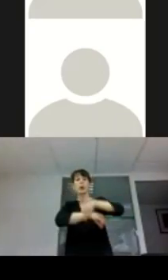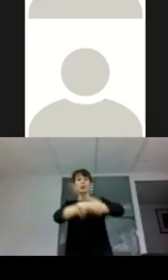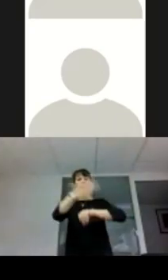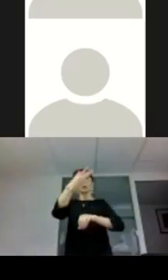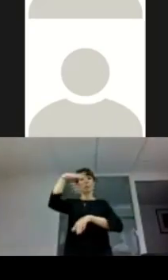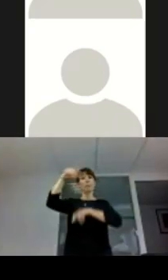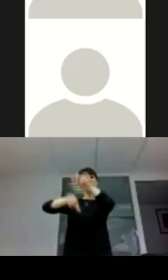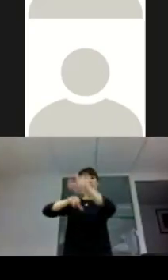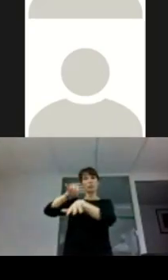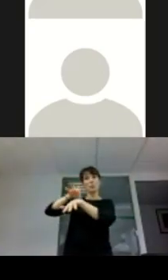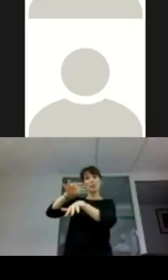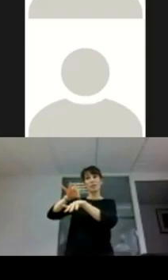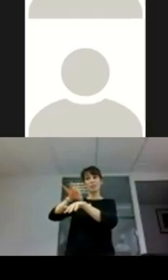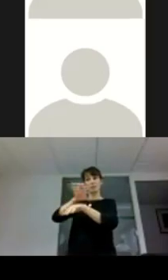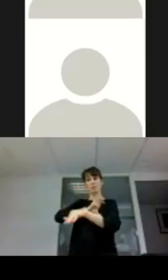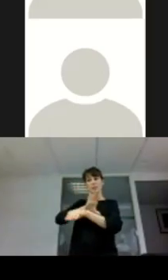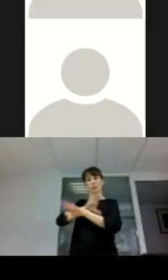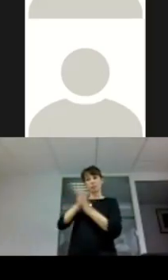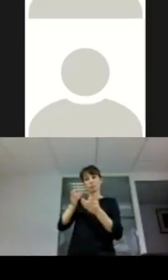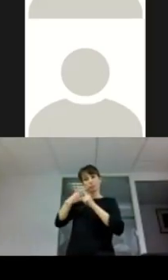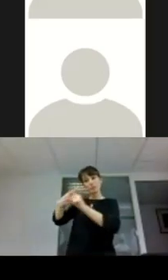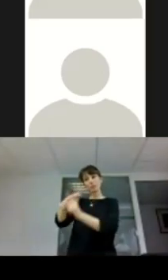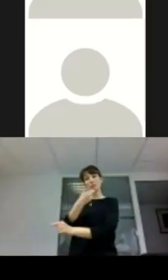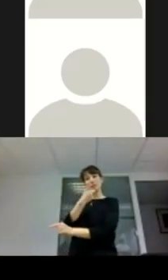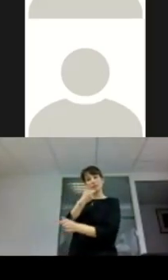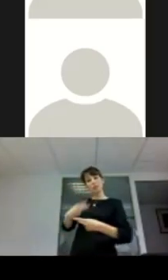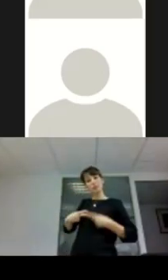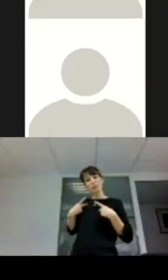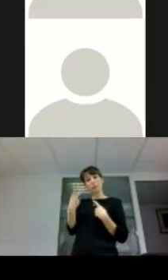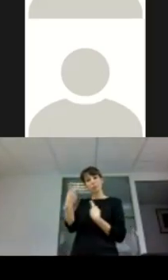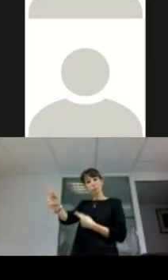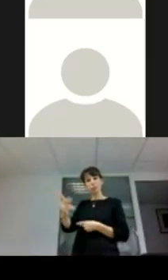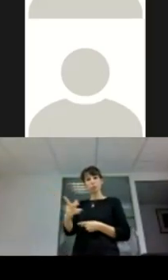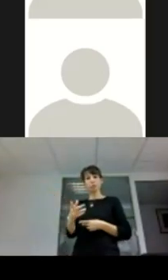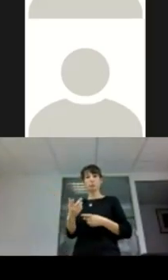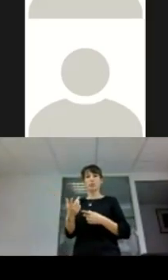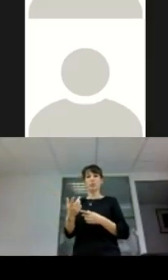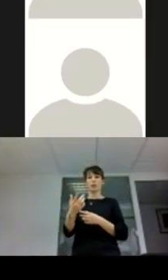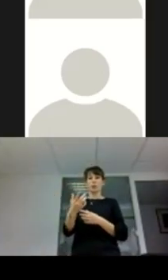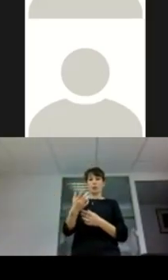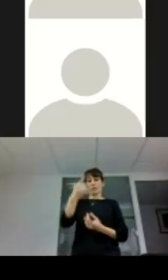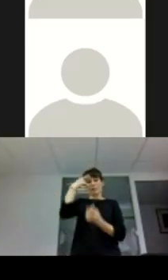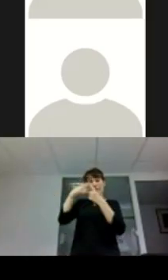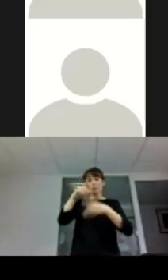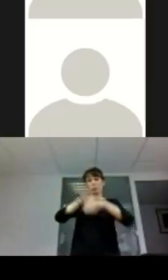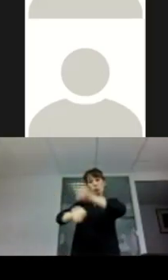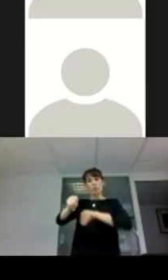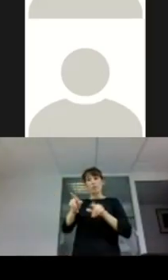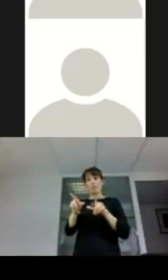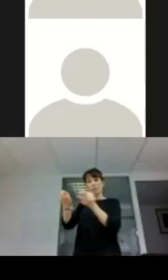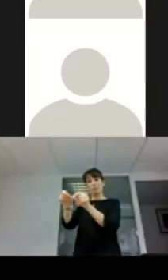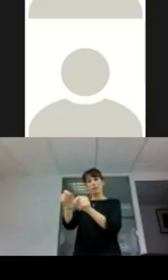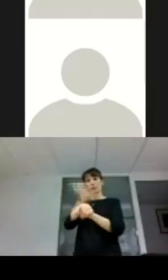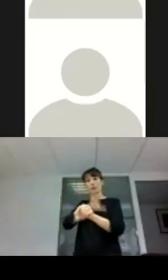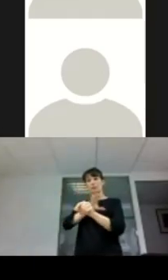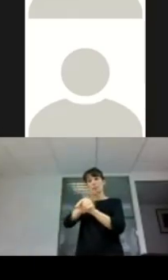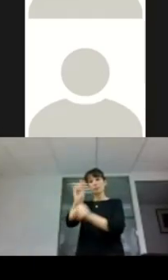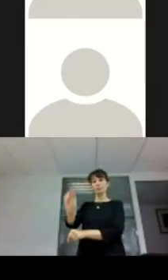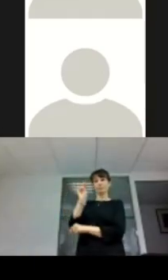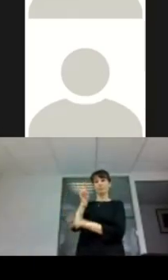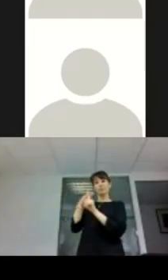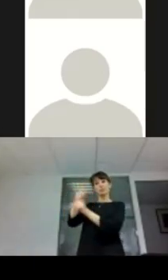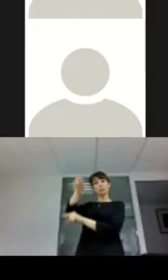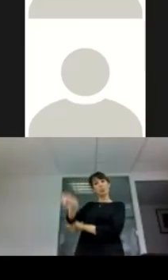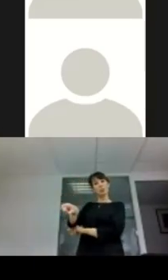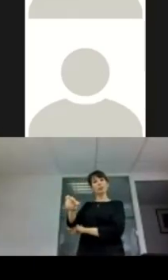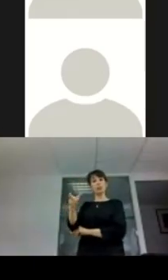en charge la qualité de vie des patients. Il y a réellement un changement de paradigme dans la prise en charge au sein des